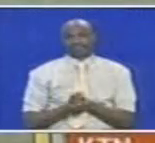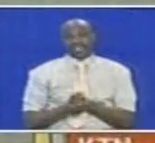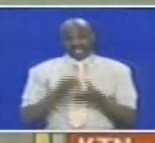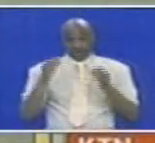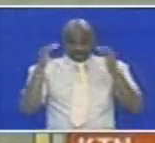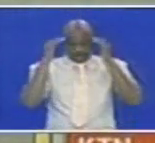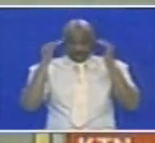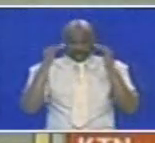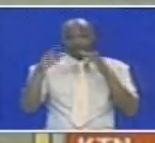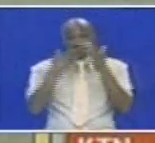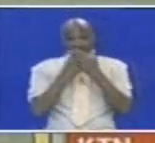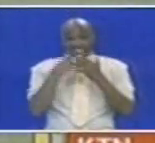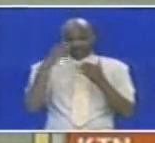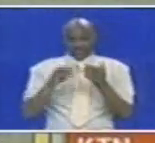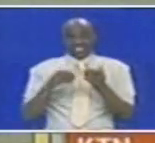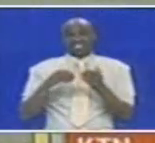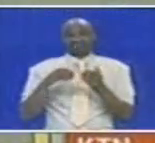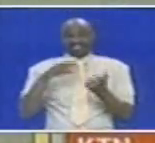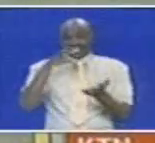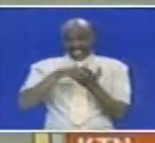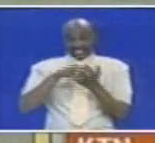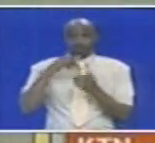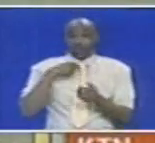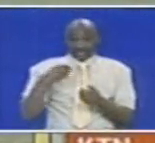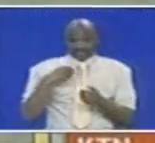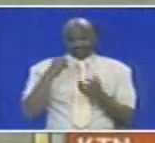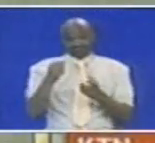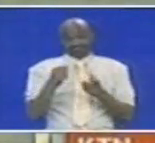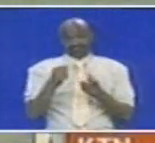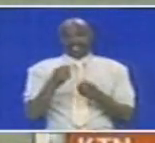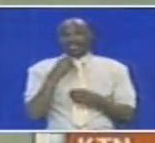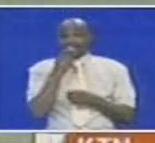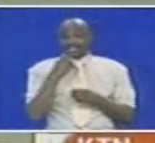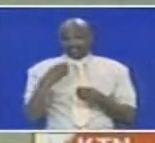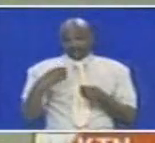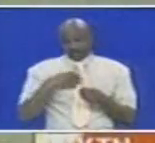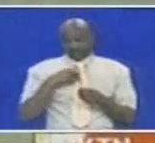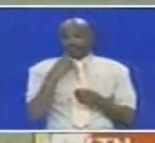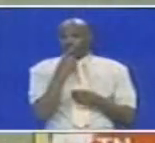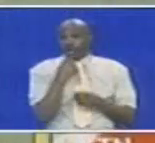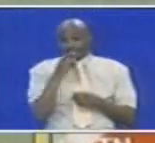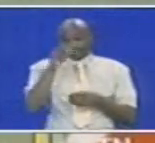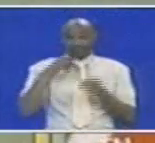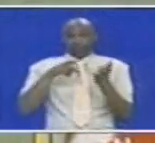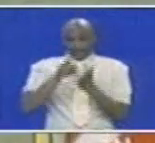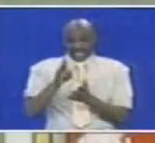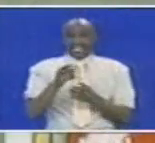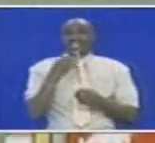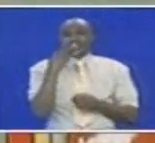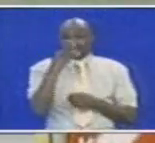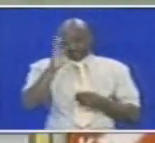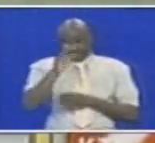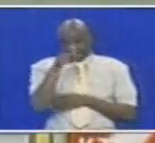Mahakama ya rufaa imetupa nje kesi ya awali iliyomtaka rais mstaafu Daniel Arap Moi kulipa takriban shilingi bilioni 3 katika